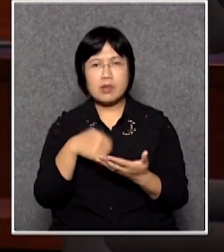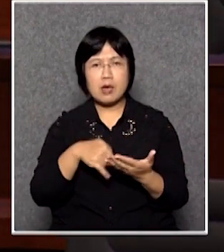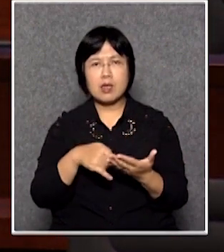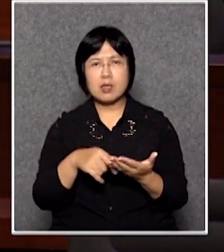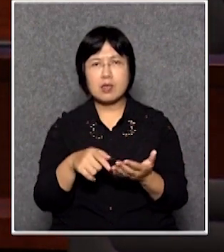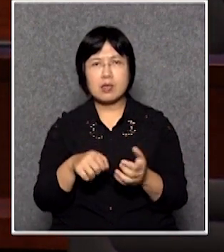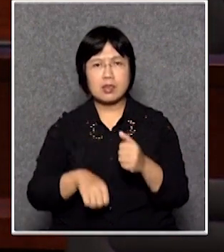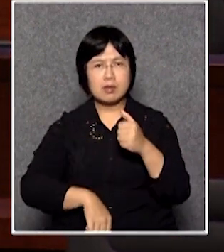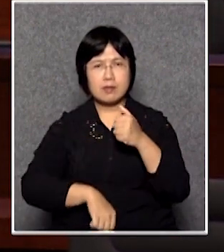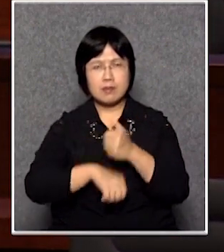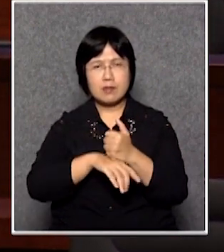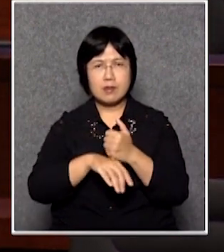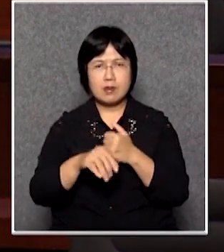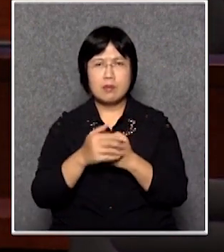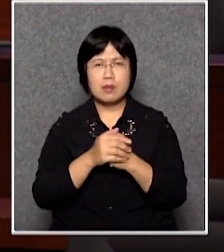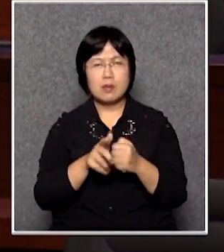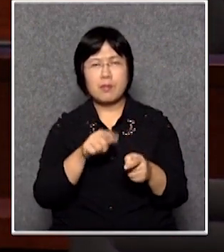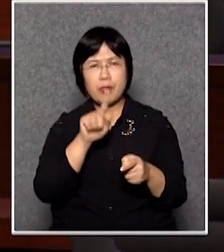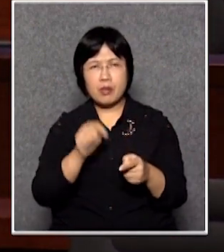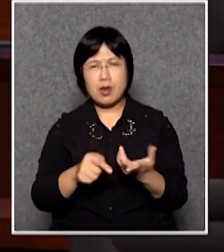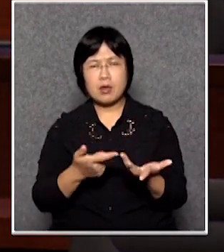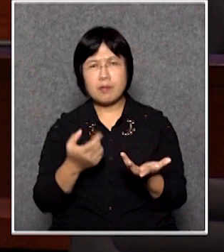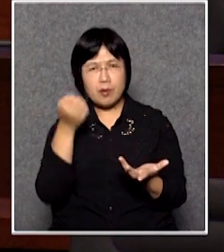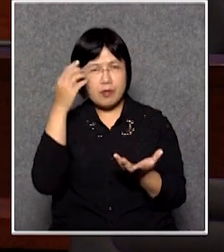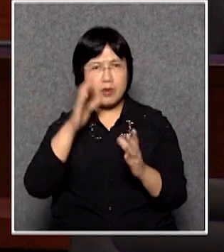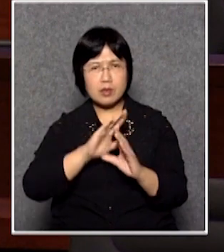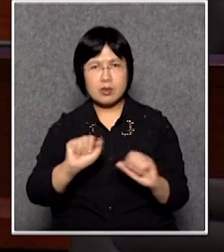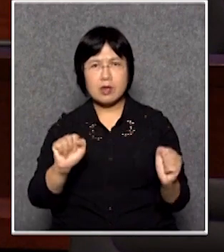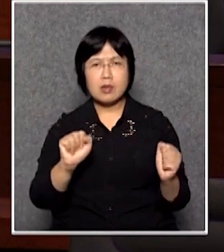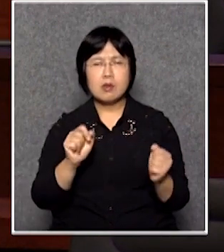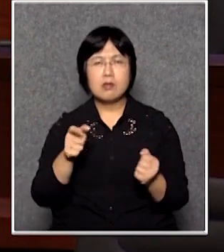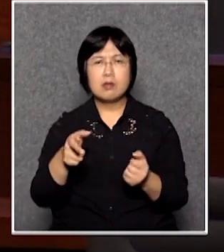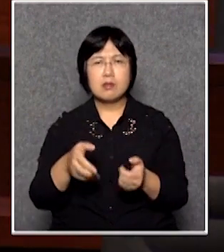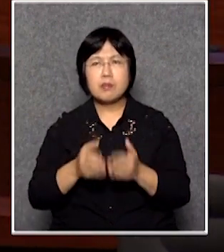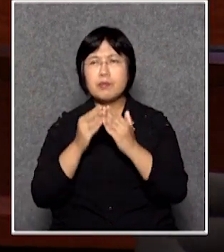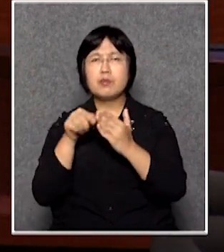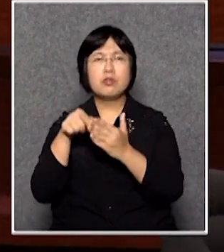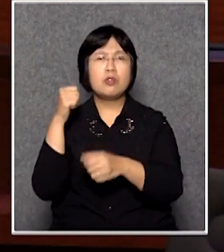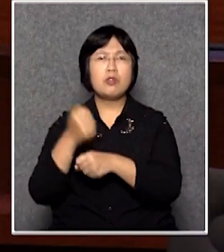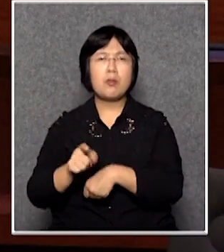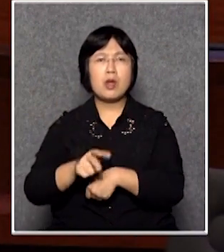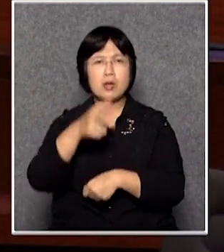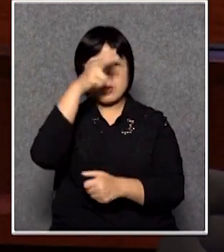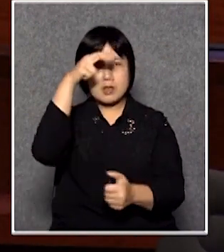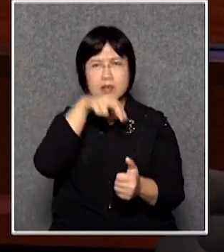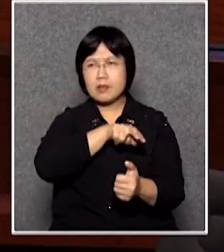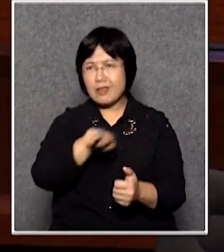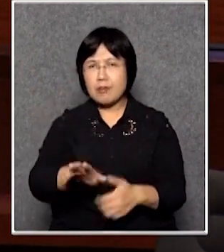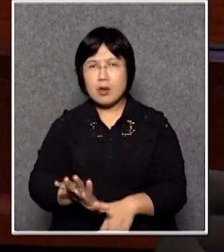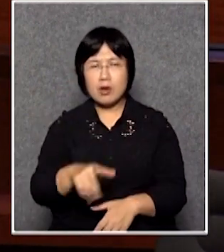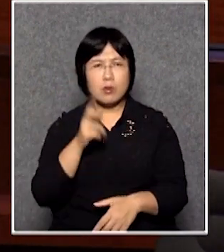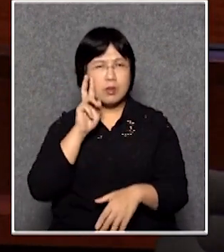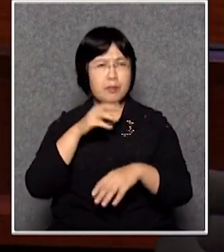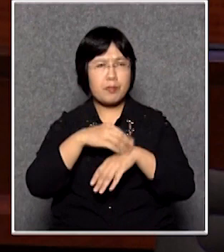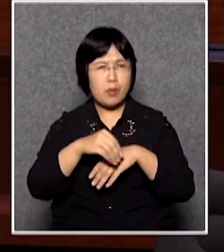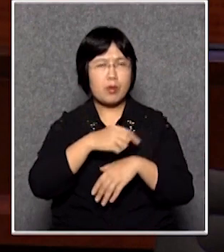基本上結構性嘅問題你都冇辦法解決，搞個局嚟做乜嘢咧？我不要從政治的角度來說，好像毛孟靜或者其他